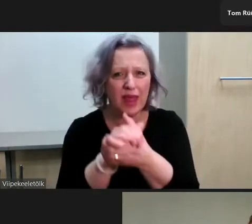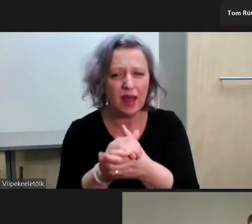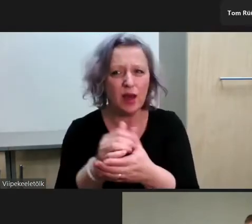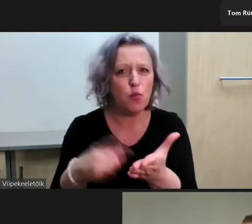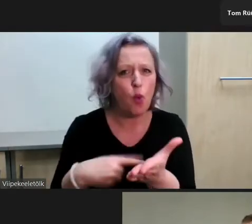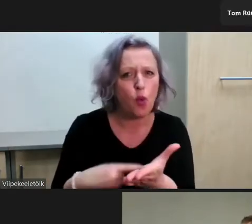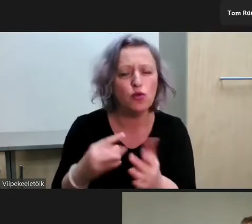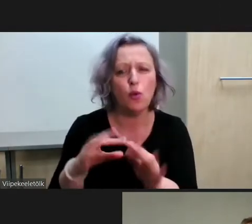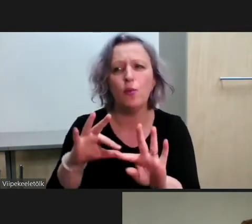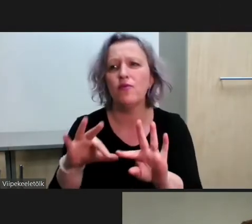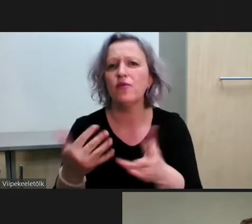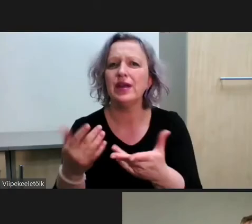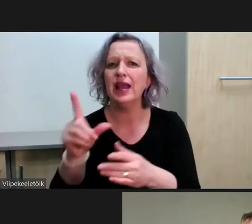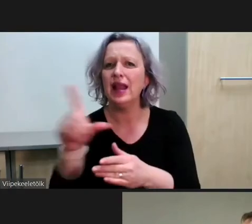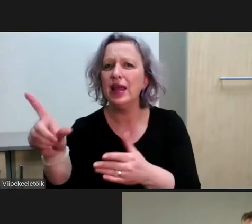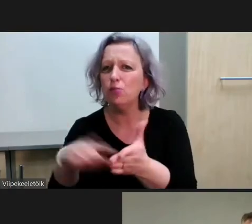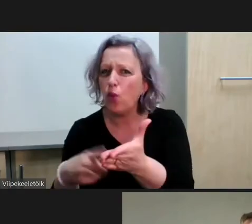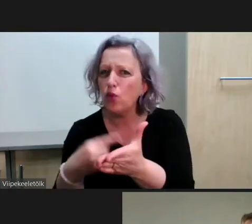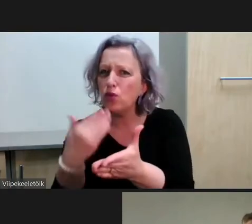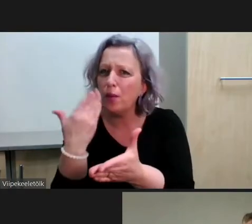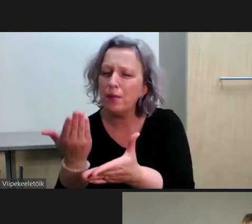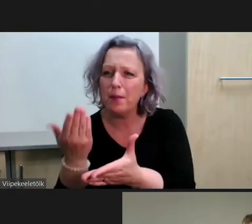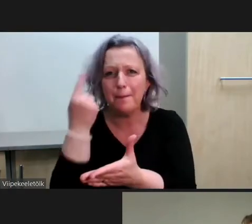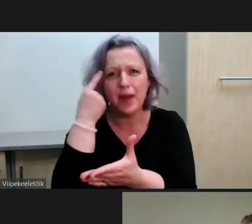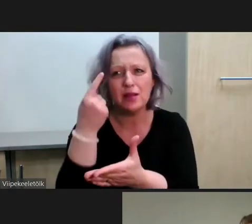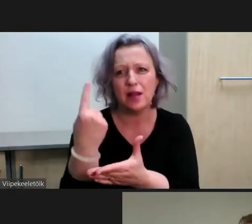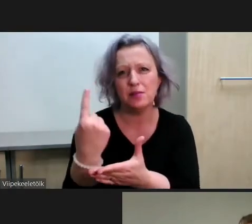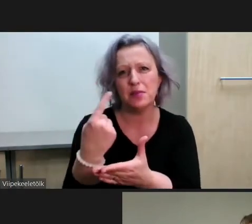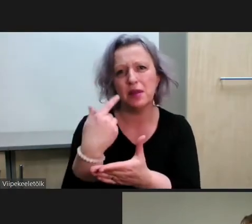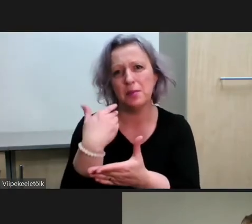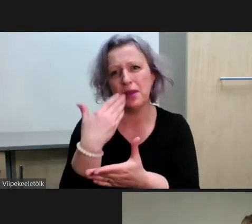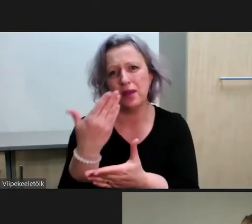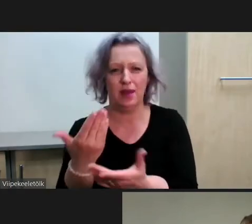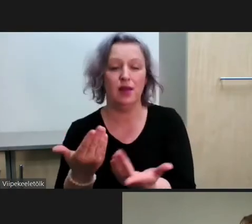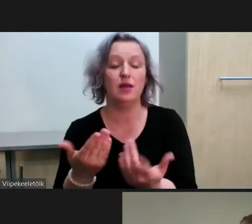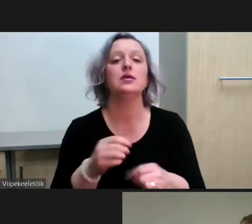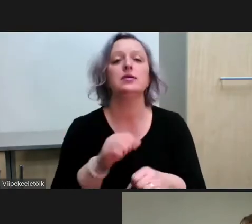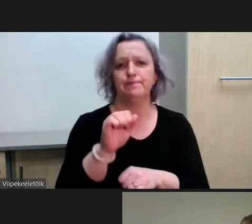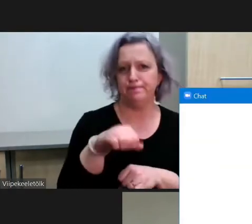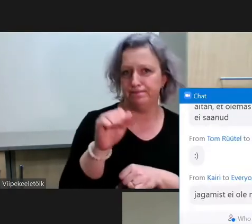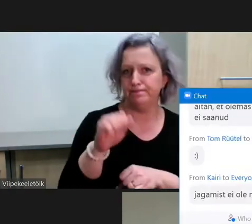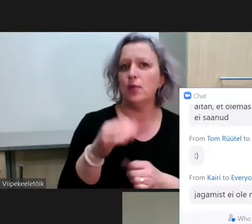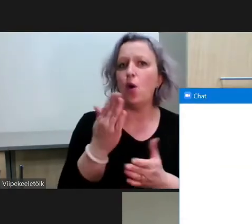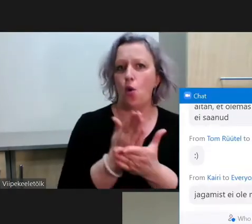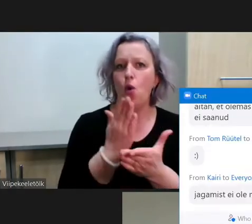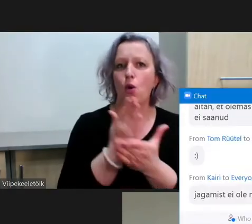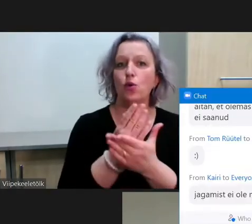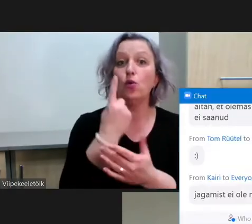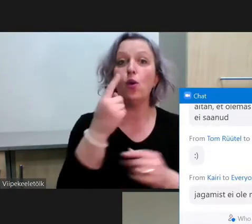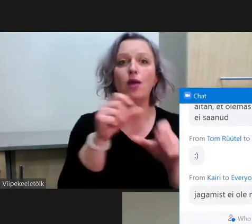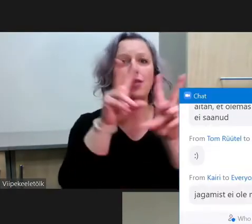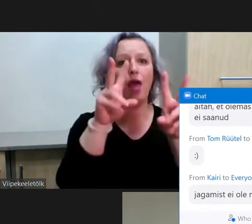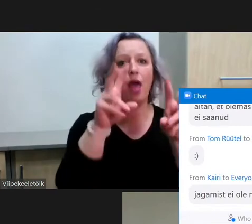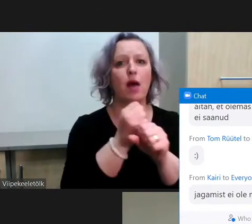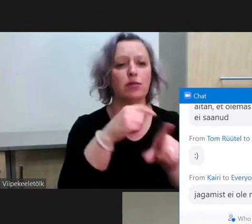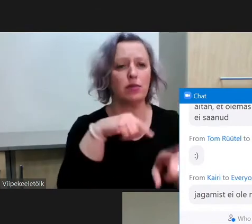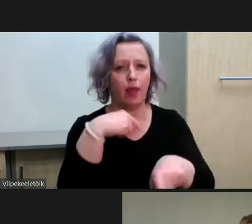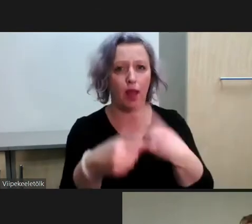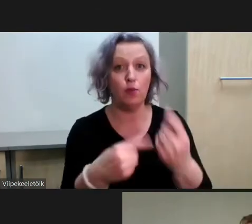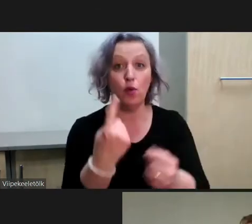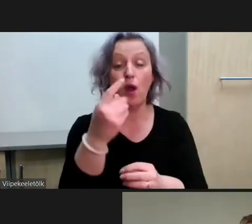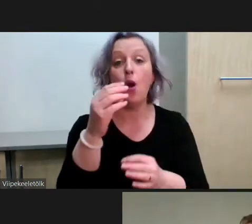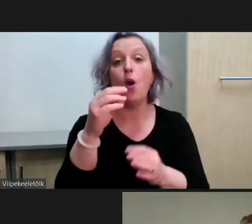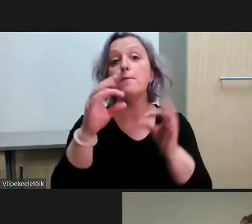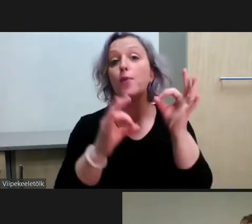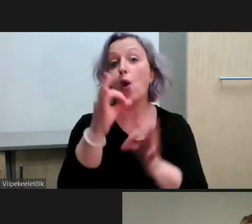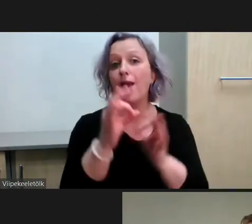Siuke küsimus. Ja, on jah, ja ühe teemaga me tegeleme. Meil on üks projekt, mille eesmärk